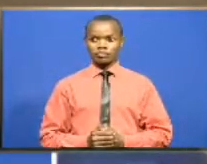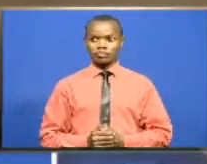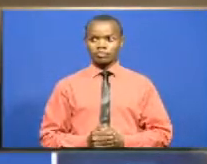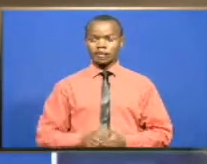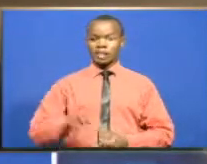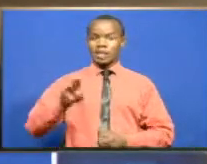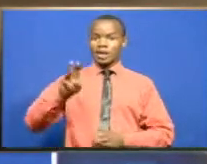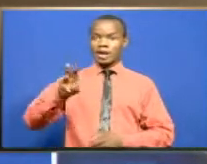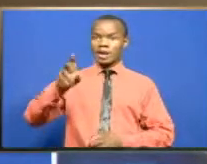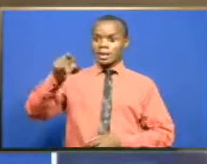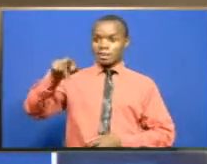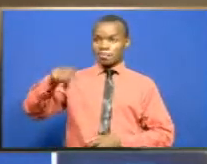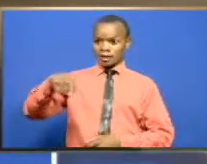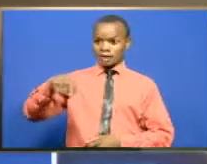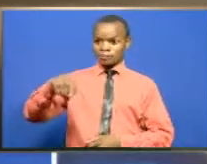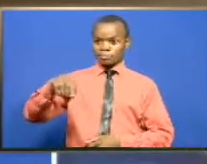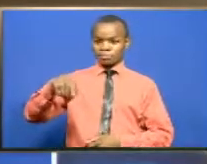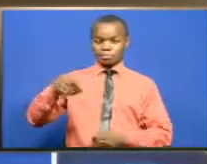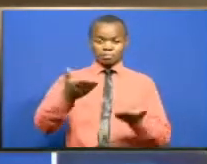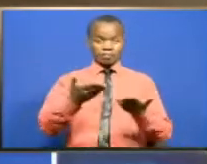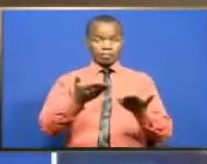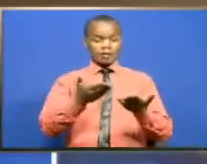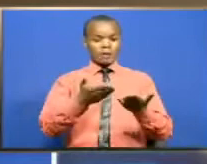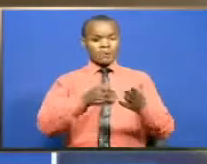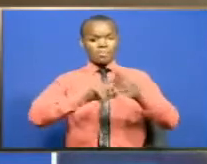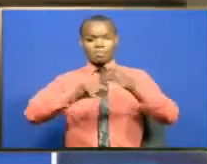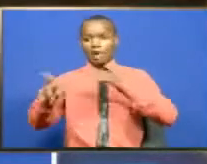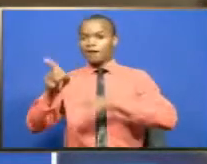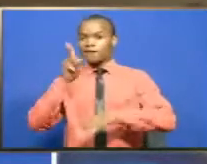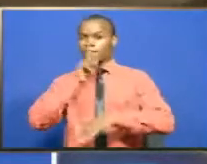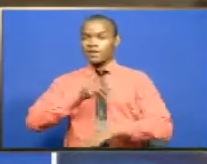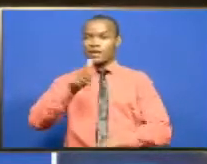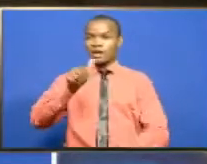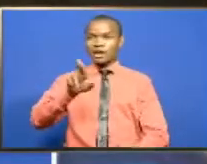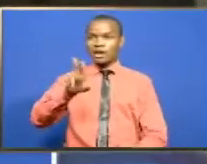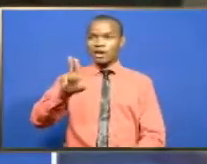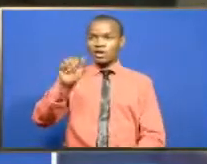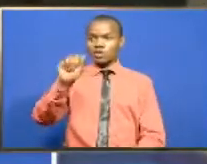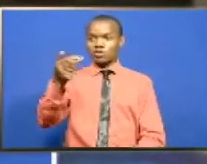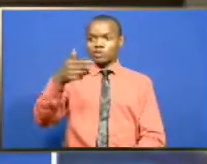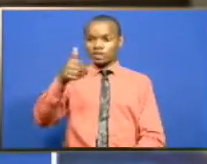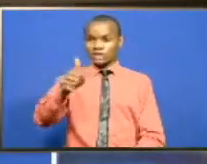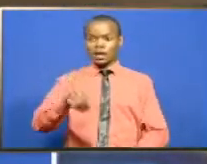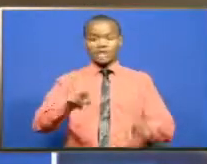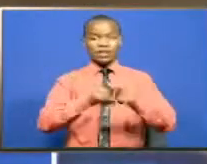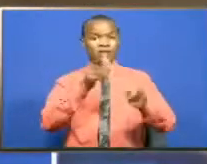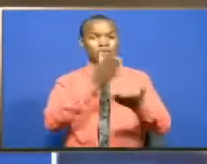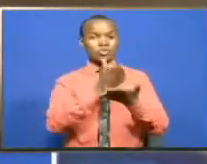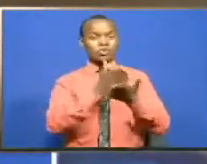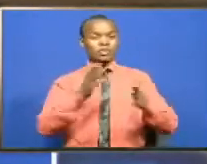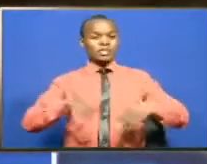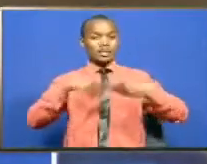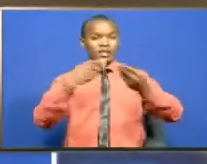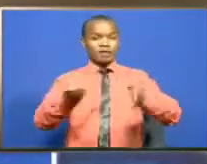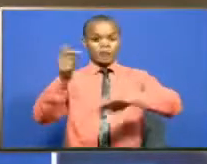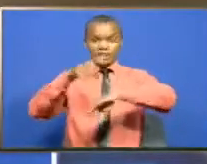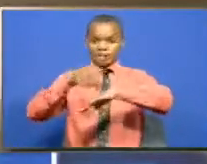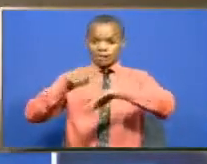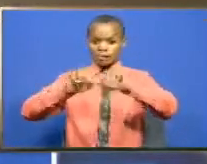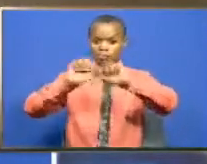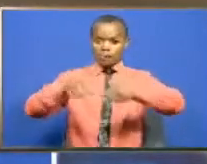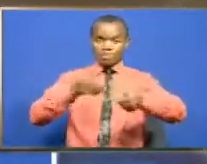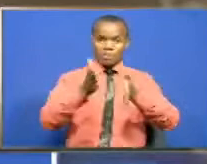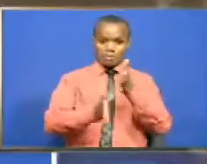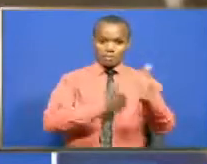Mbunge huyo anayeondoka wa eneo bunge la Arusha Urban, God Bless Lema, amepewa idhini ya kukaa humu nchini chini ya mpango wa